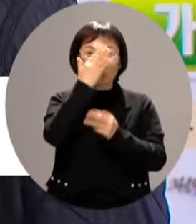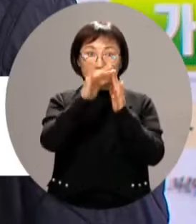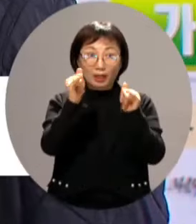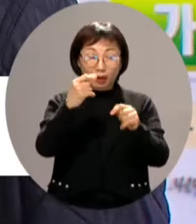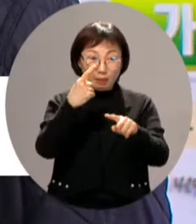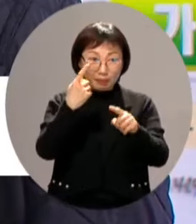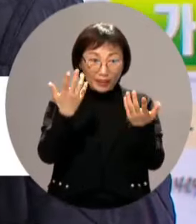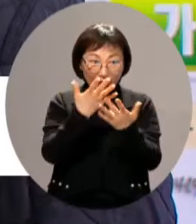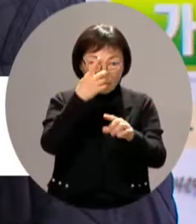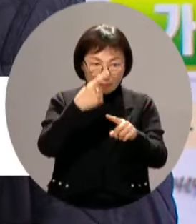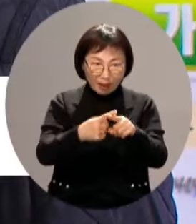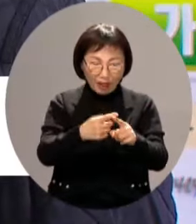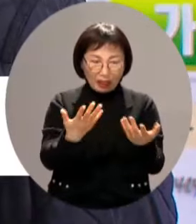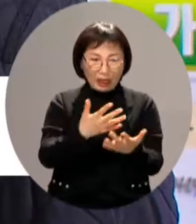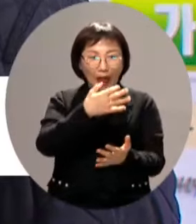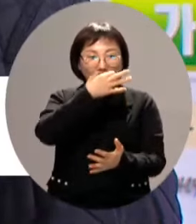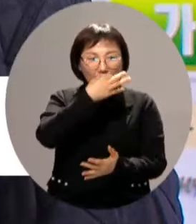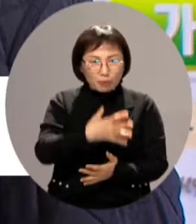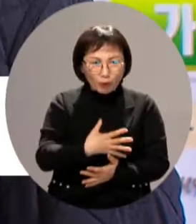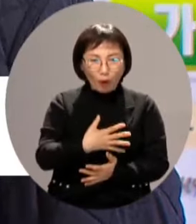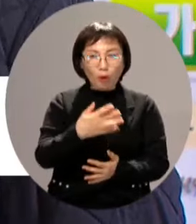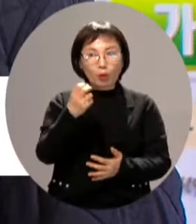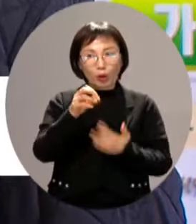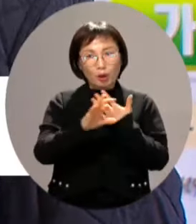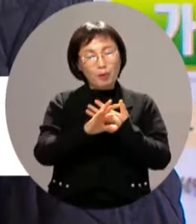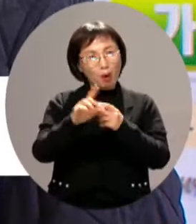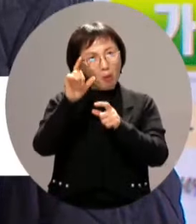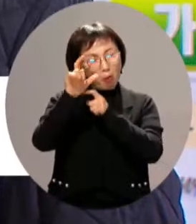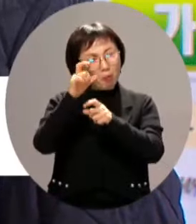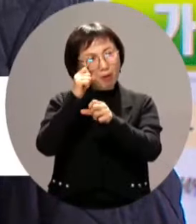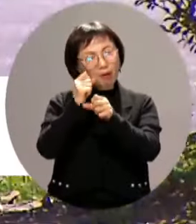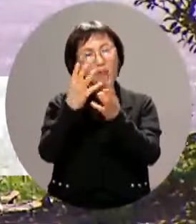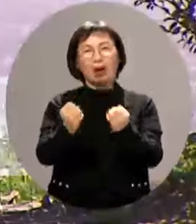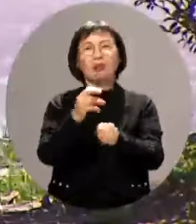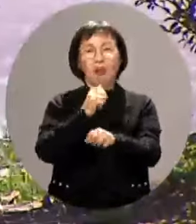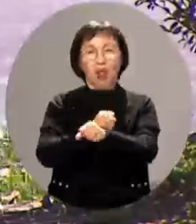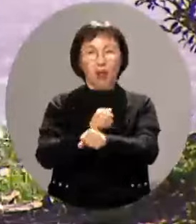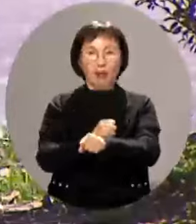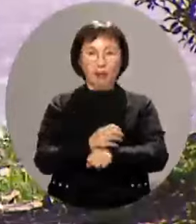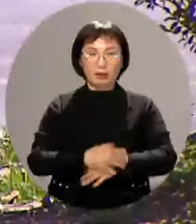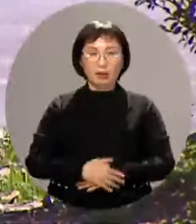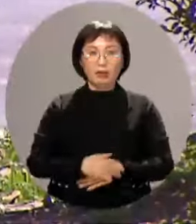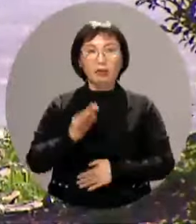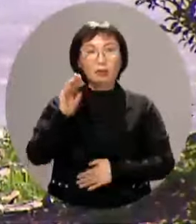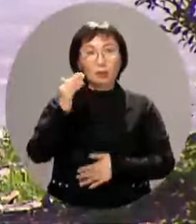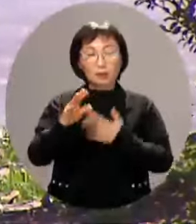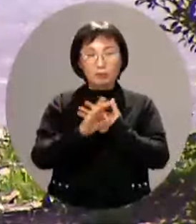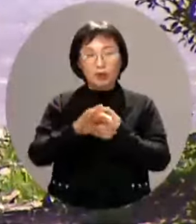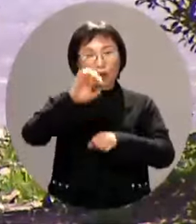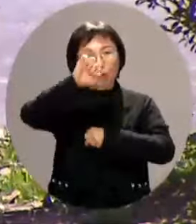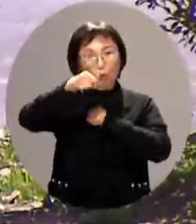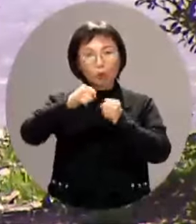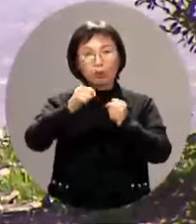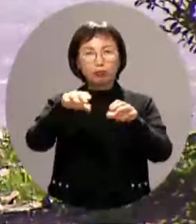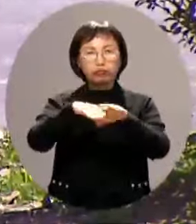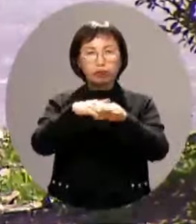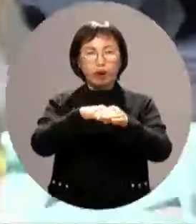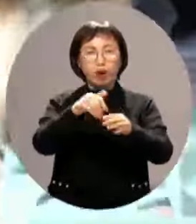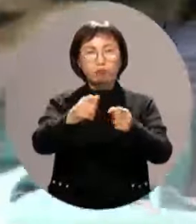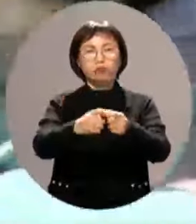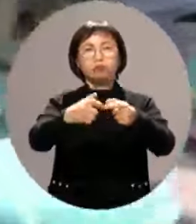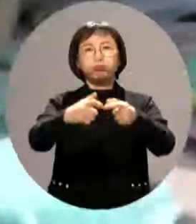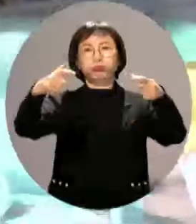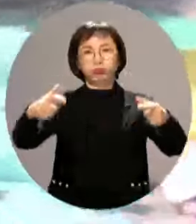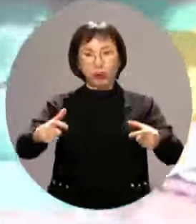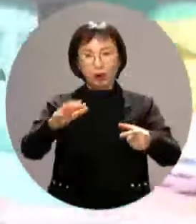하시다가 일이 좀 힘들다든가 그러면 고민을 많이 하더라고요. 최근 들어 반려동물 문화가 급속히